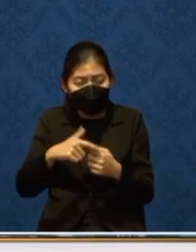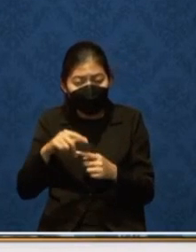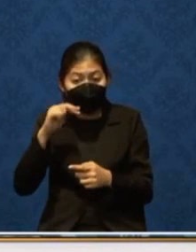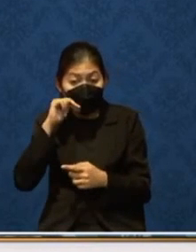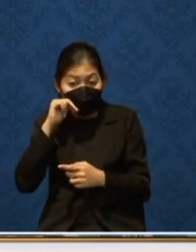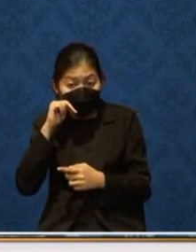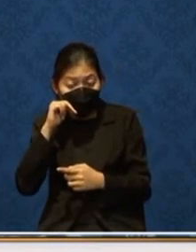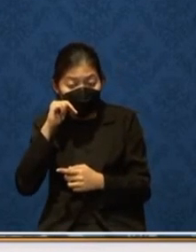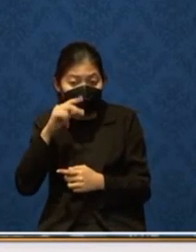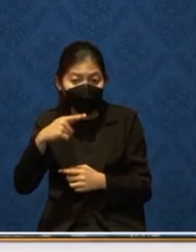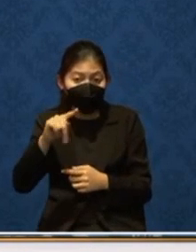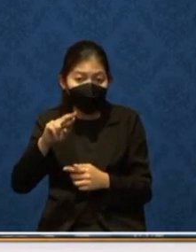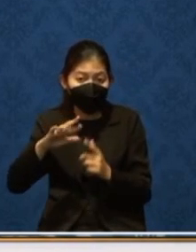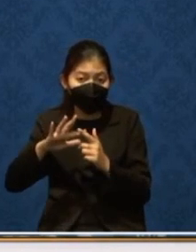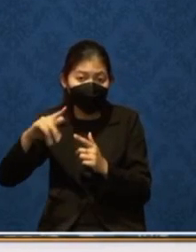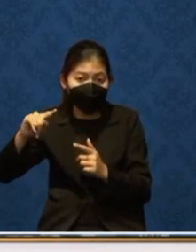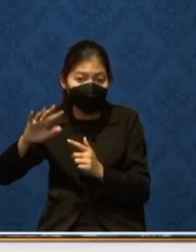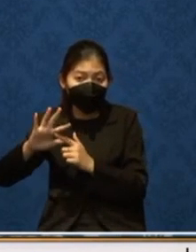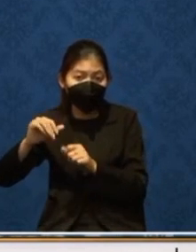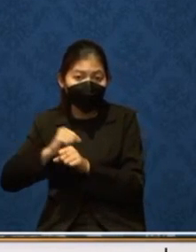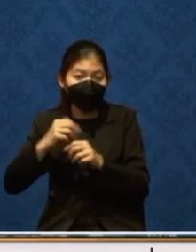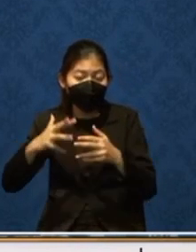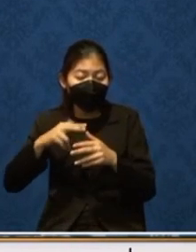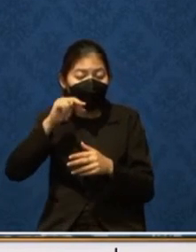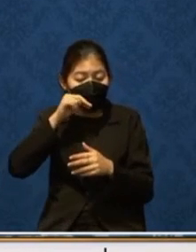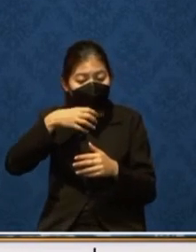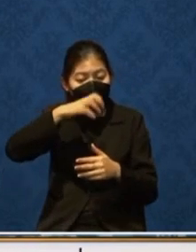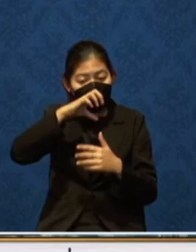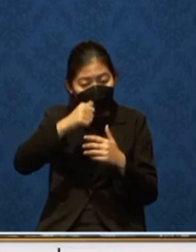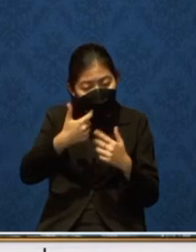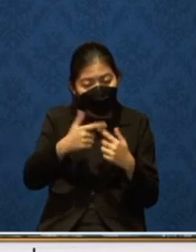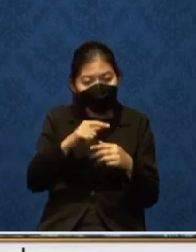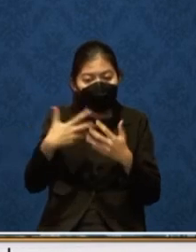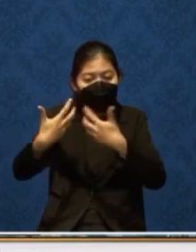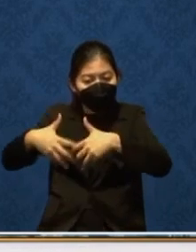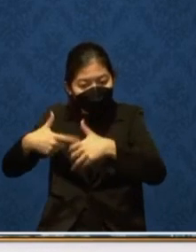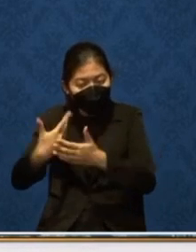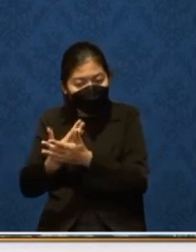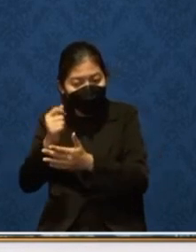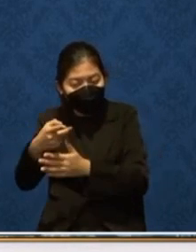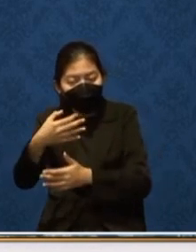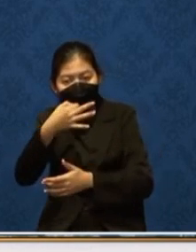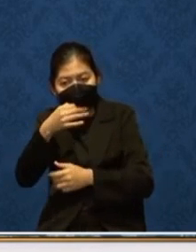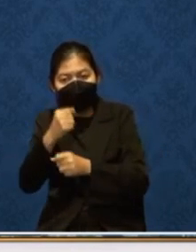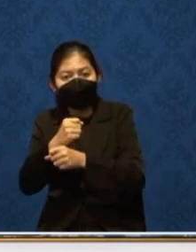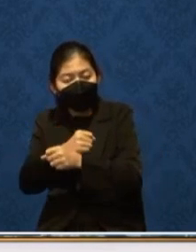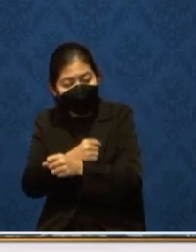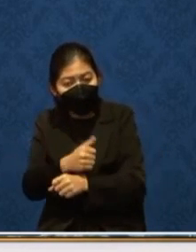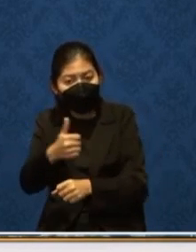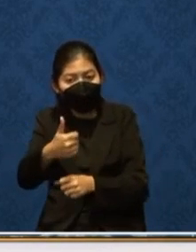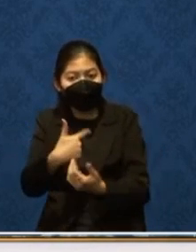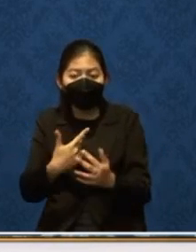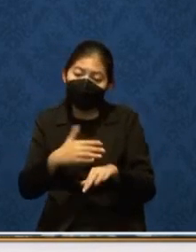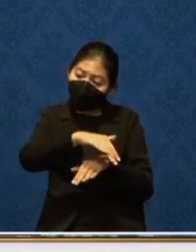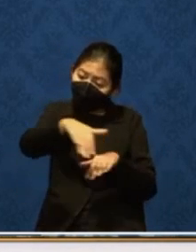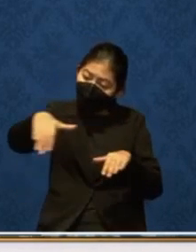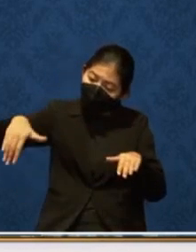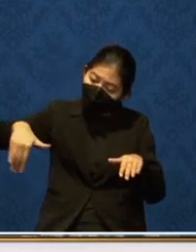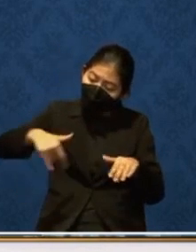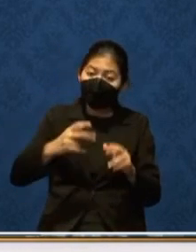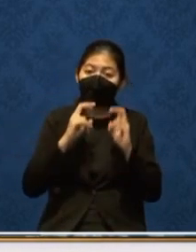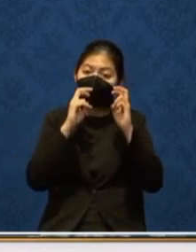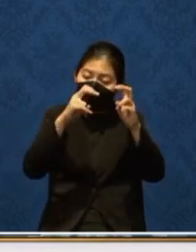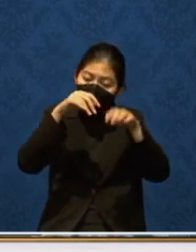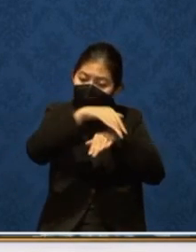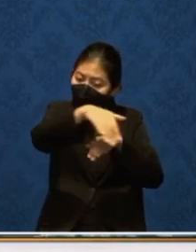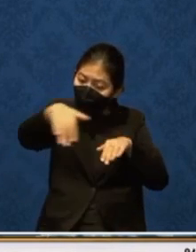มนดื่มได้พัฒนาอุธาหลาใหเกิดการจ้างงานจางอะไรได้หรถ้ามีสินค้าเกรษรอบด้านกเป็มืองอุธาหากรรมเกรษไปกได